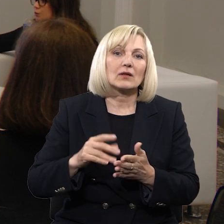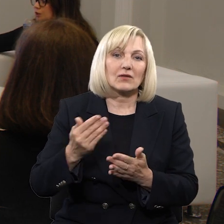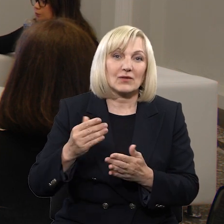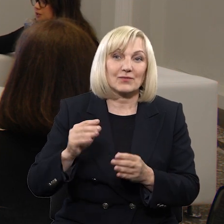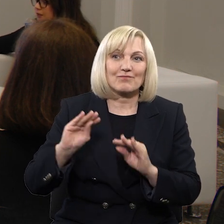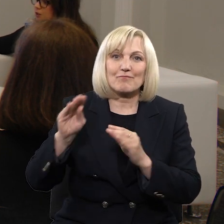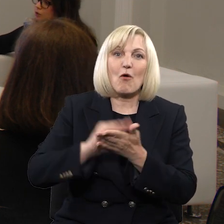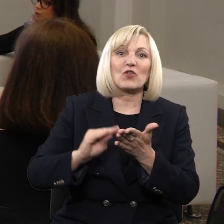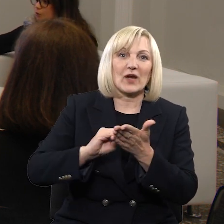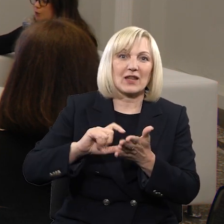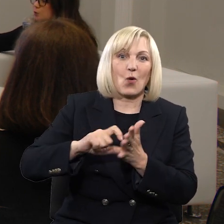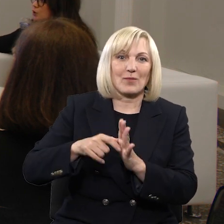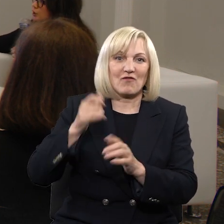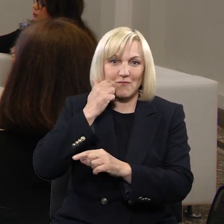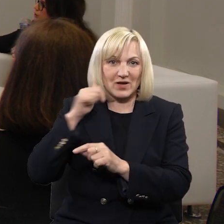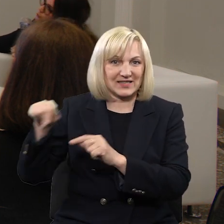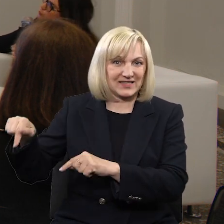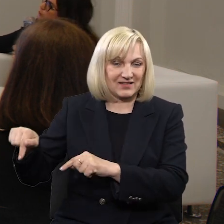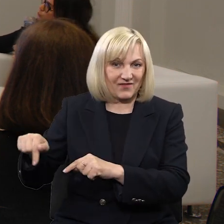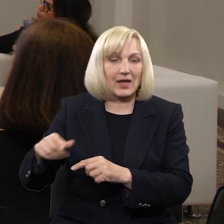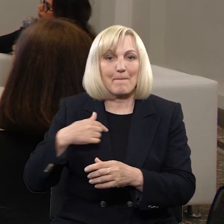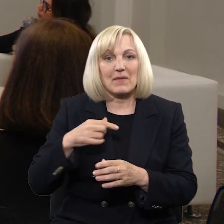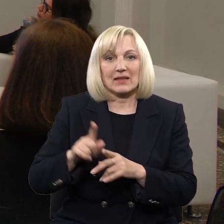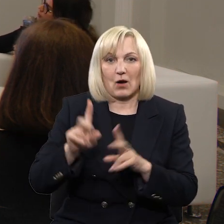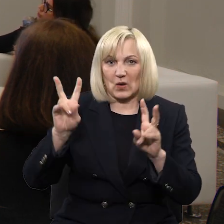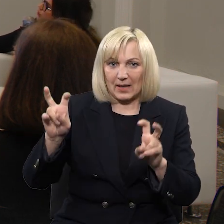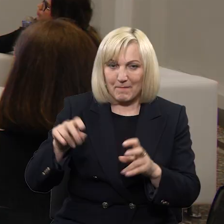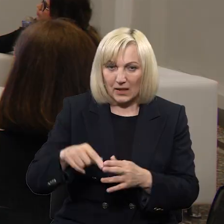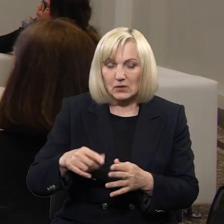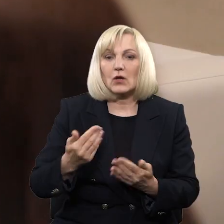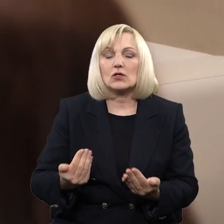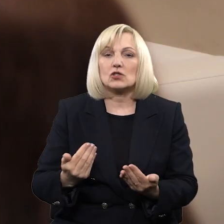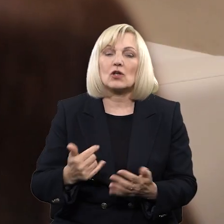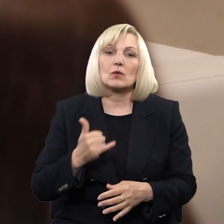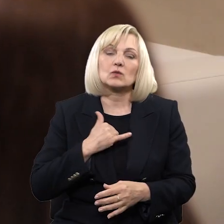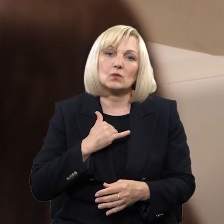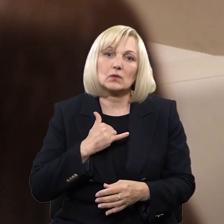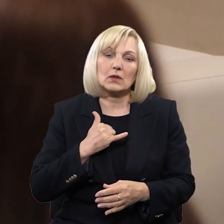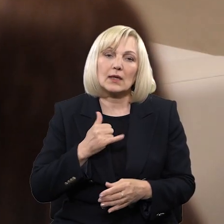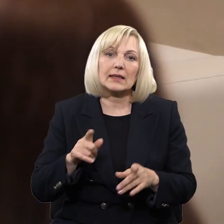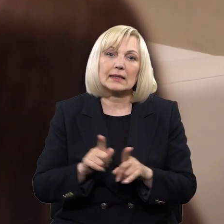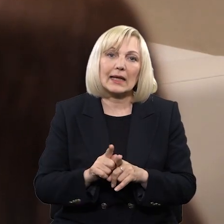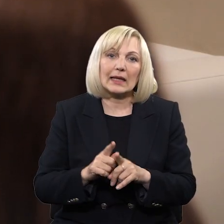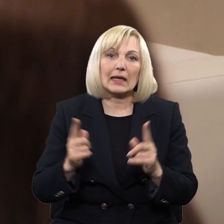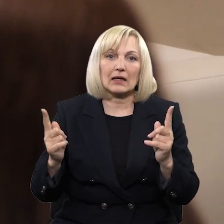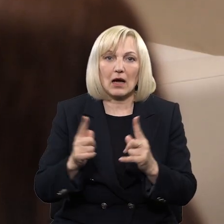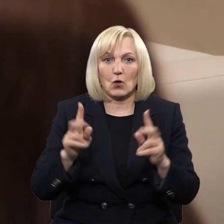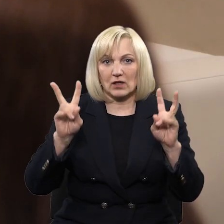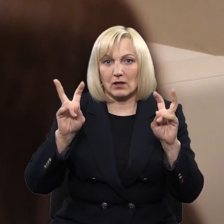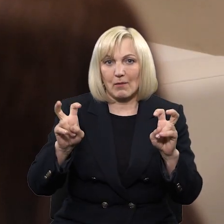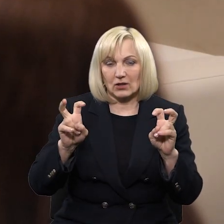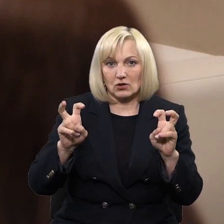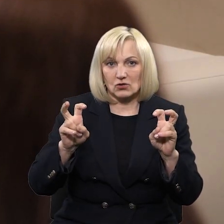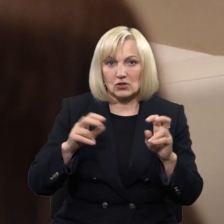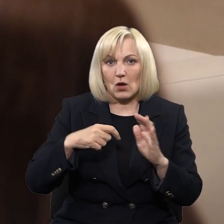особняка Щукина в Москве и мы в общем через эту тематику шли сейчас у нас работе будут такие же короткие